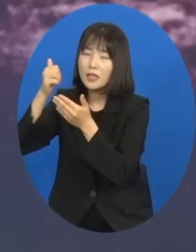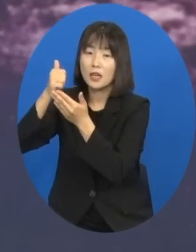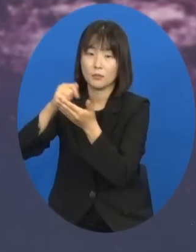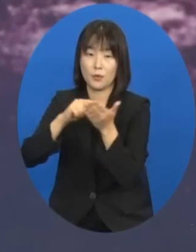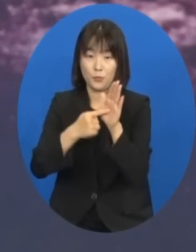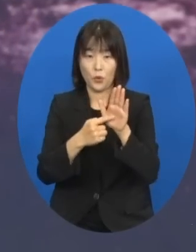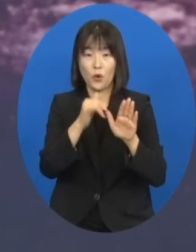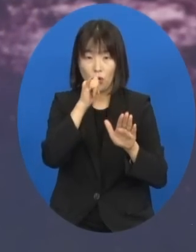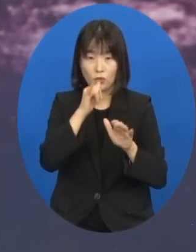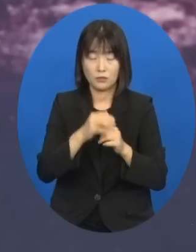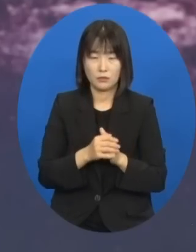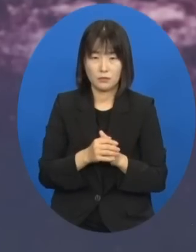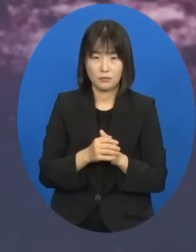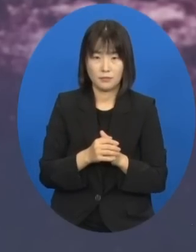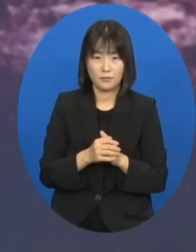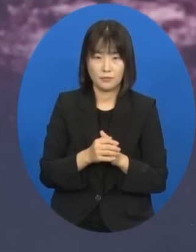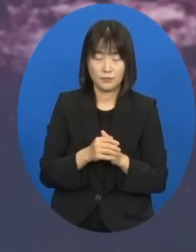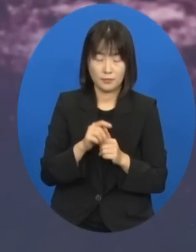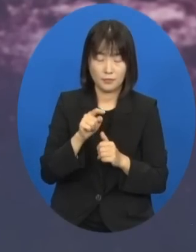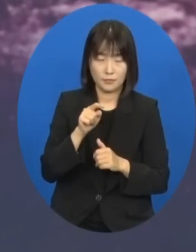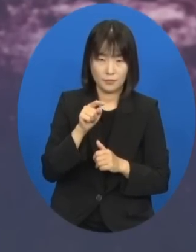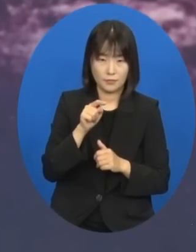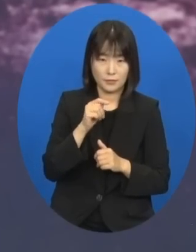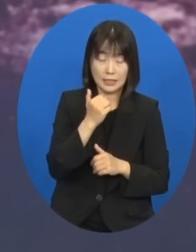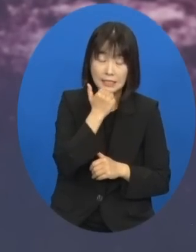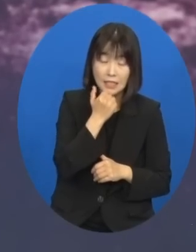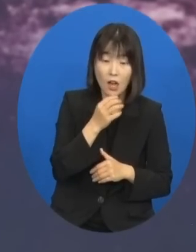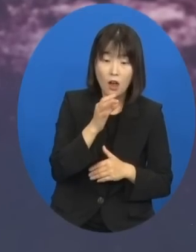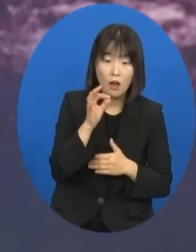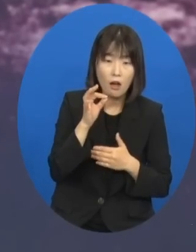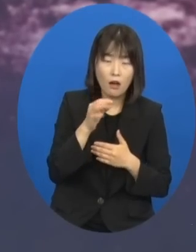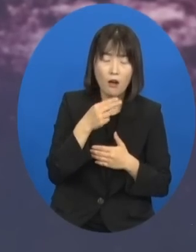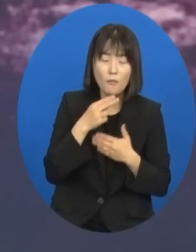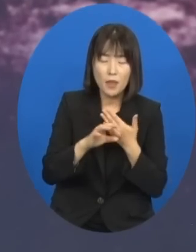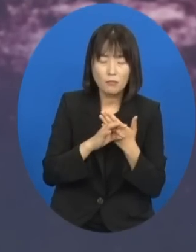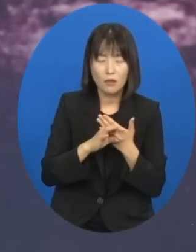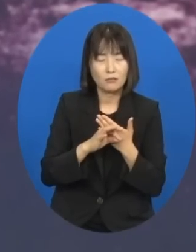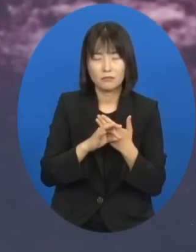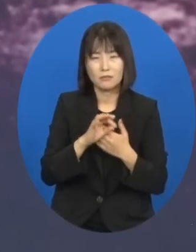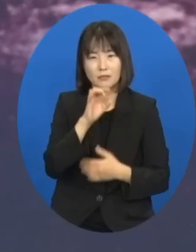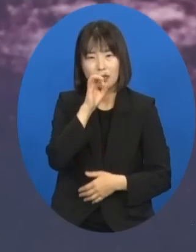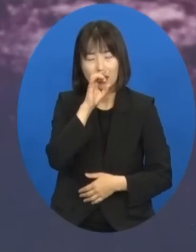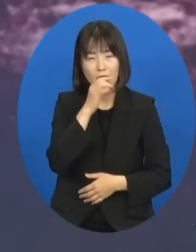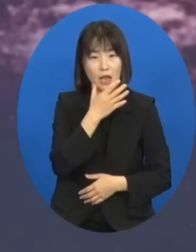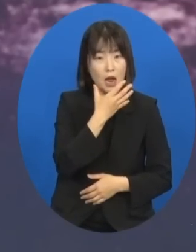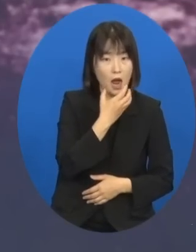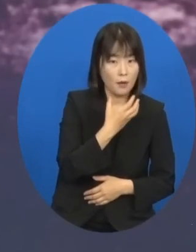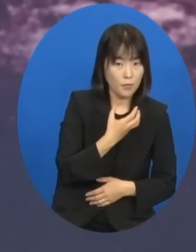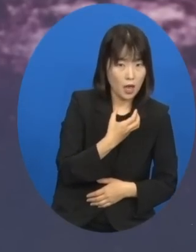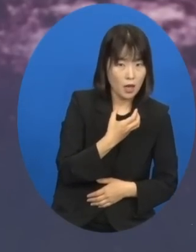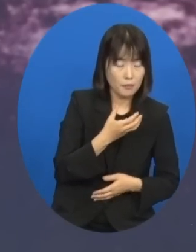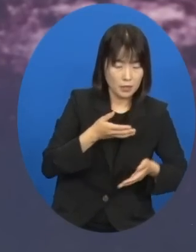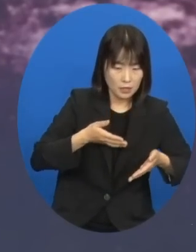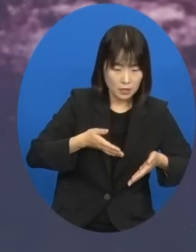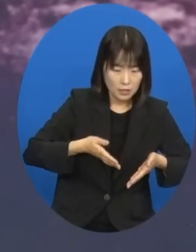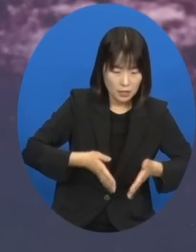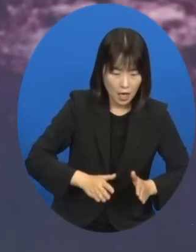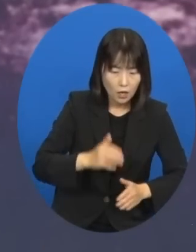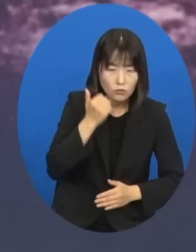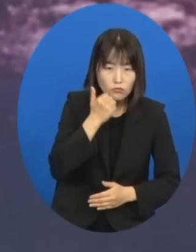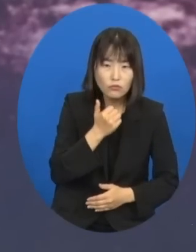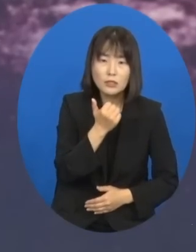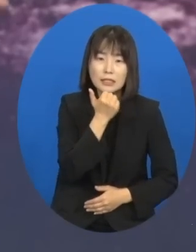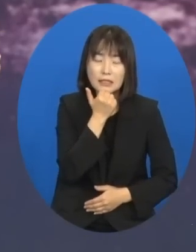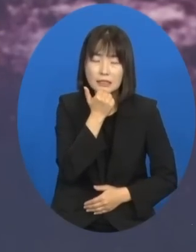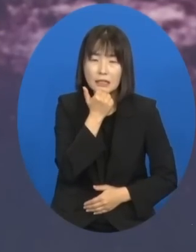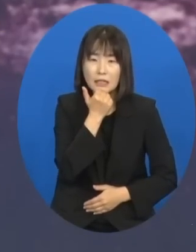여러분 이삭 없으면 아무것도 안 됩니다. 아브라함만 있어도 안 돼요. 아브라함이 낳은 이삭이 있어야 이삭을 통해서 야곱을 낳아서